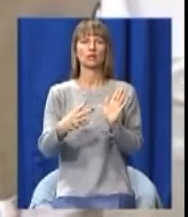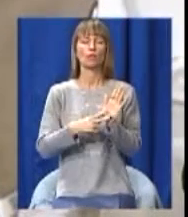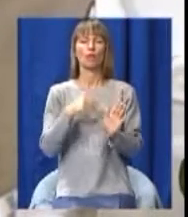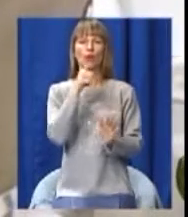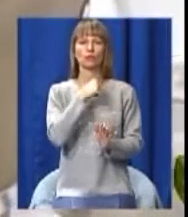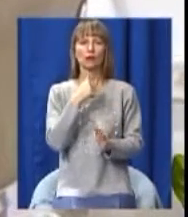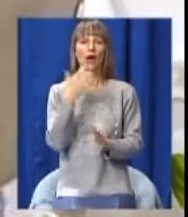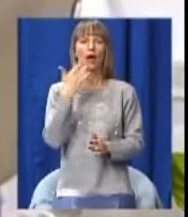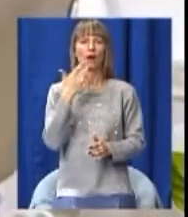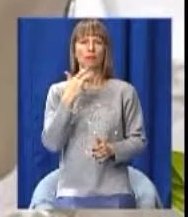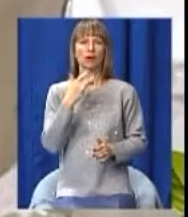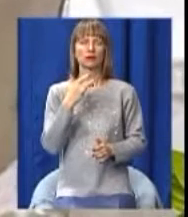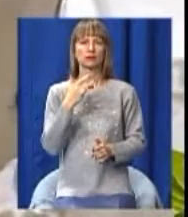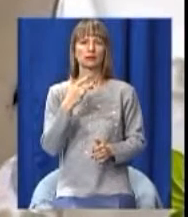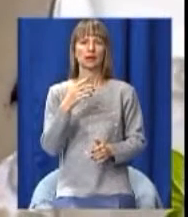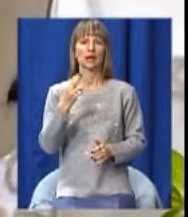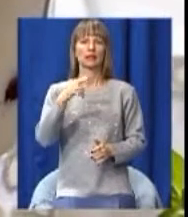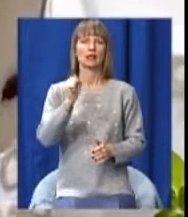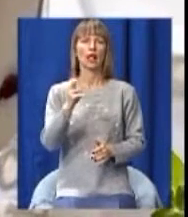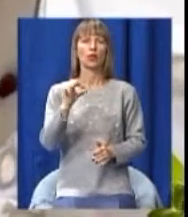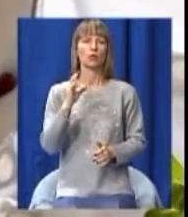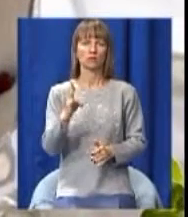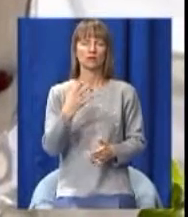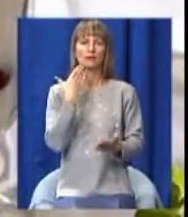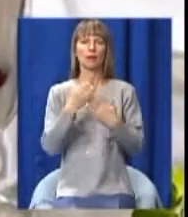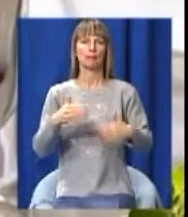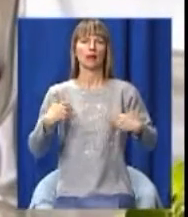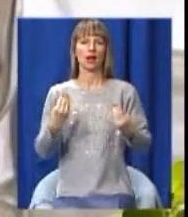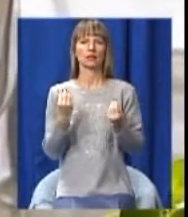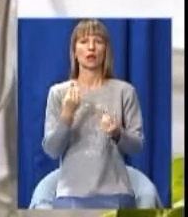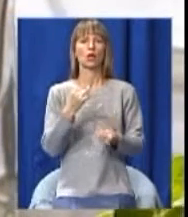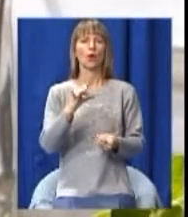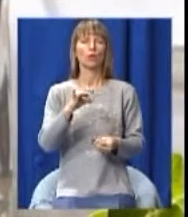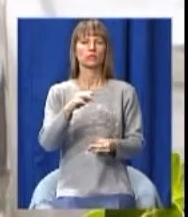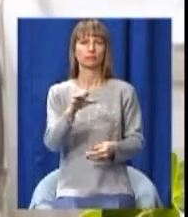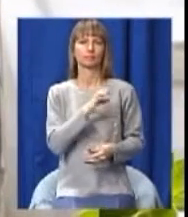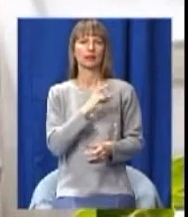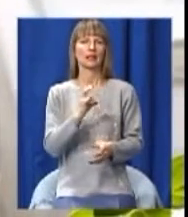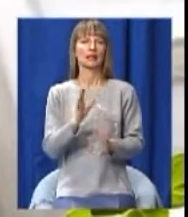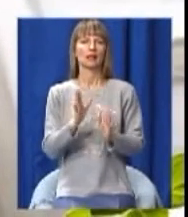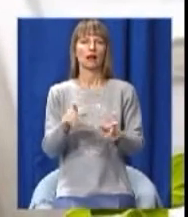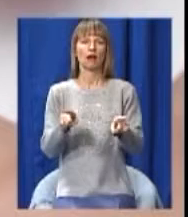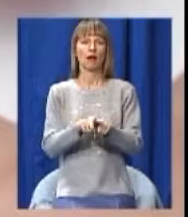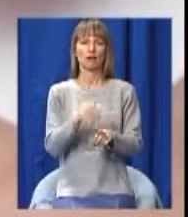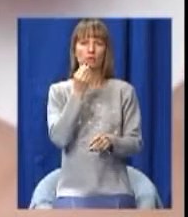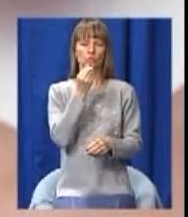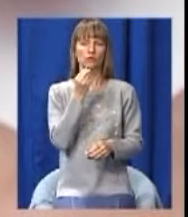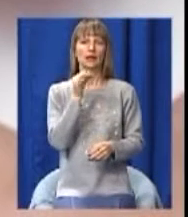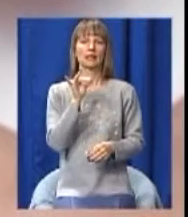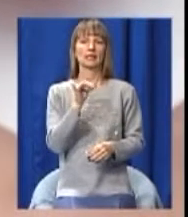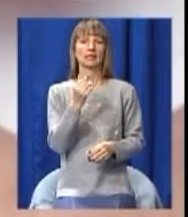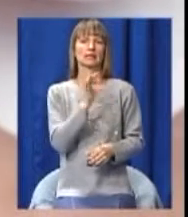року американською фірмою Danone. Своїми корисними властивостями йогурти багаті не тільки як продукт харчування.